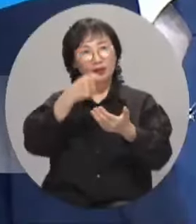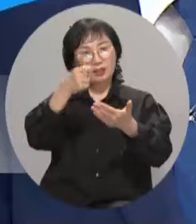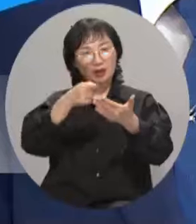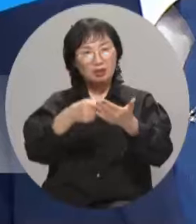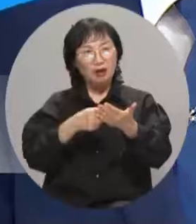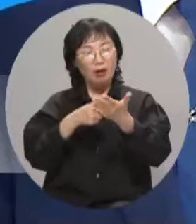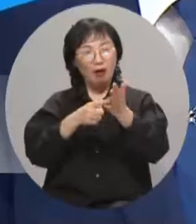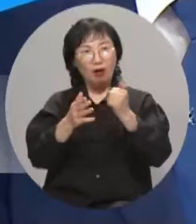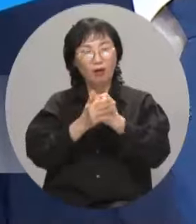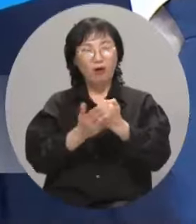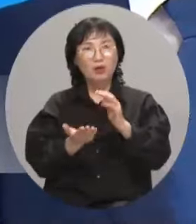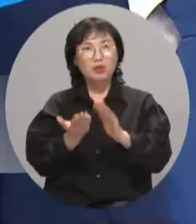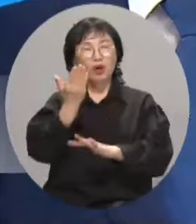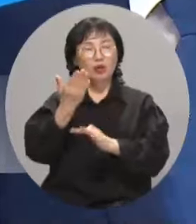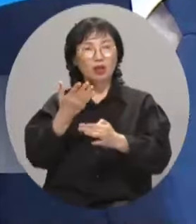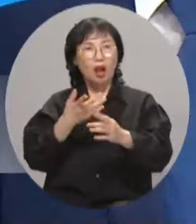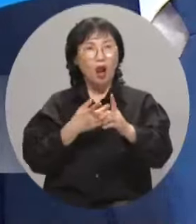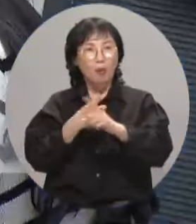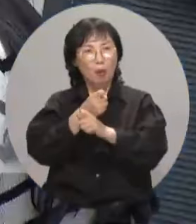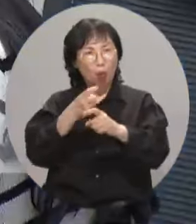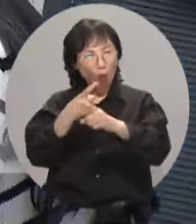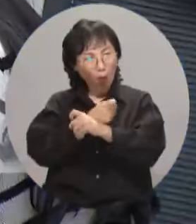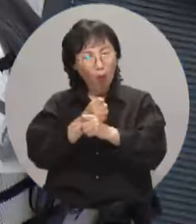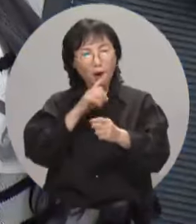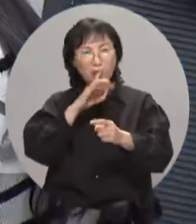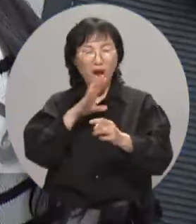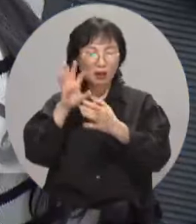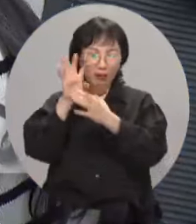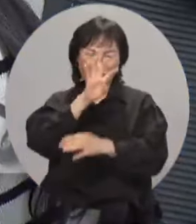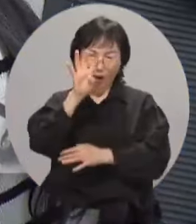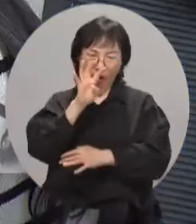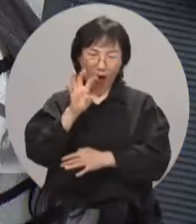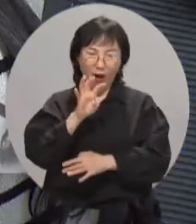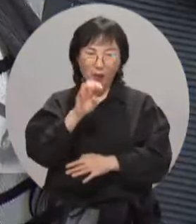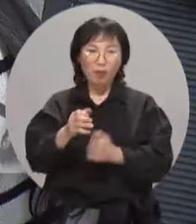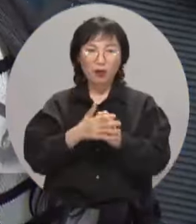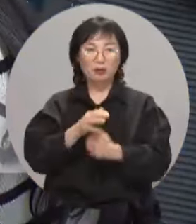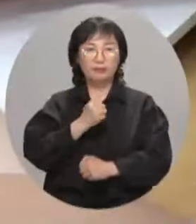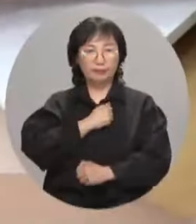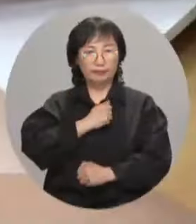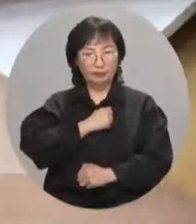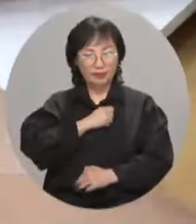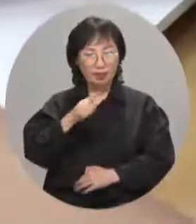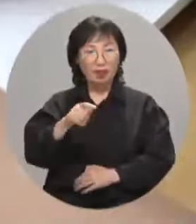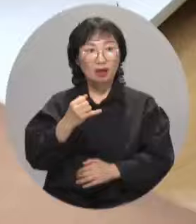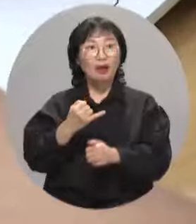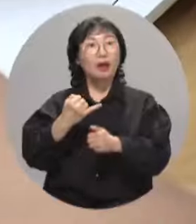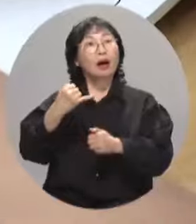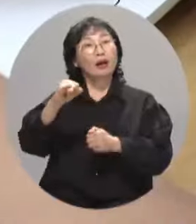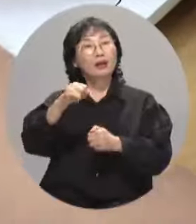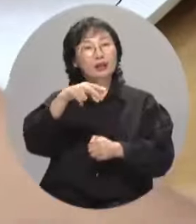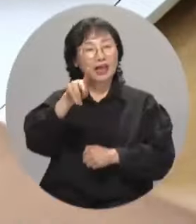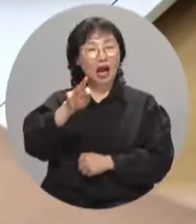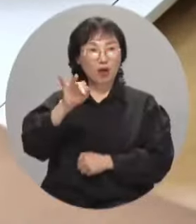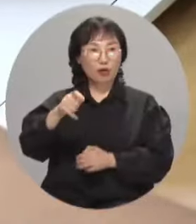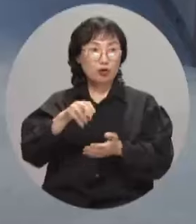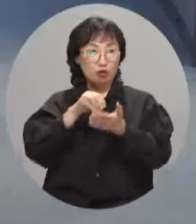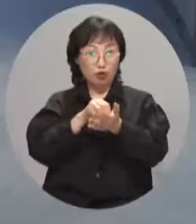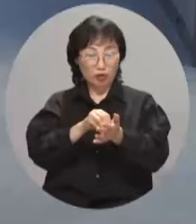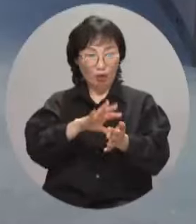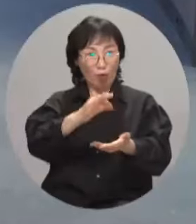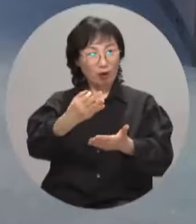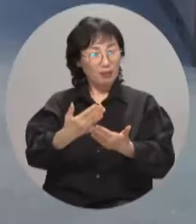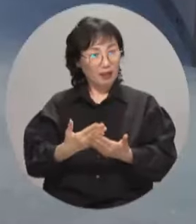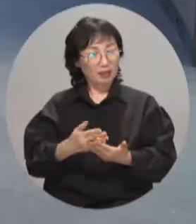보복에 몰두하려는 분노를 참을 수 없다고 규탄하며 사위가 취직해 월급받은 것이 뇌물이라는 대통령